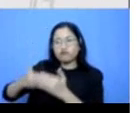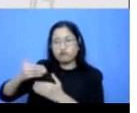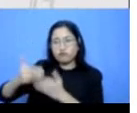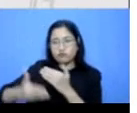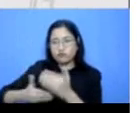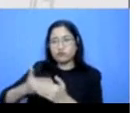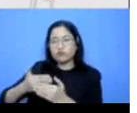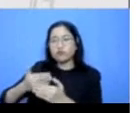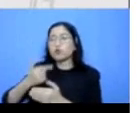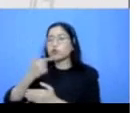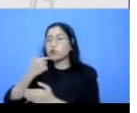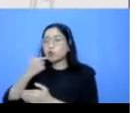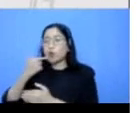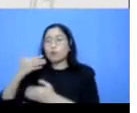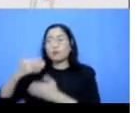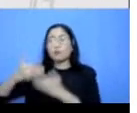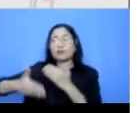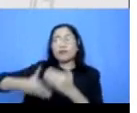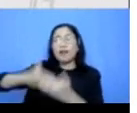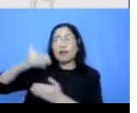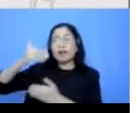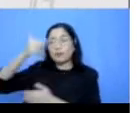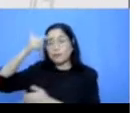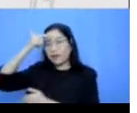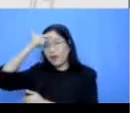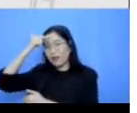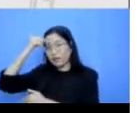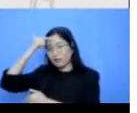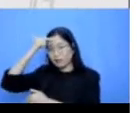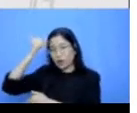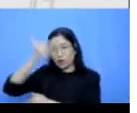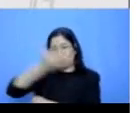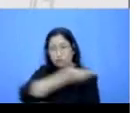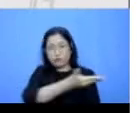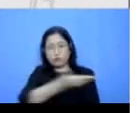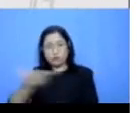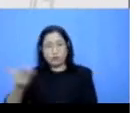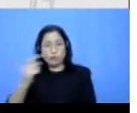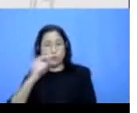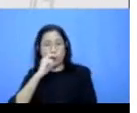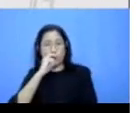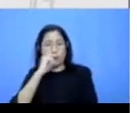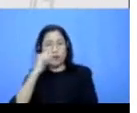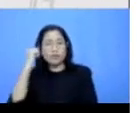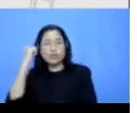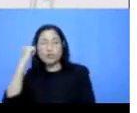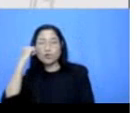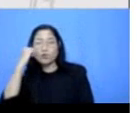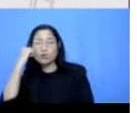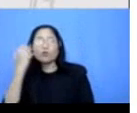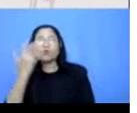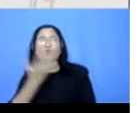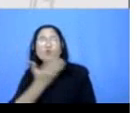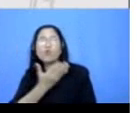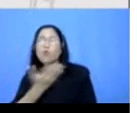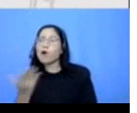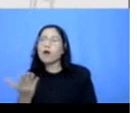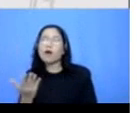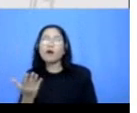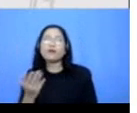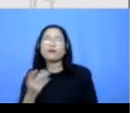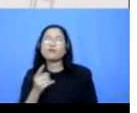journey, perjalanan Bapak dan Ibu. Di sini perjalanan Bapak dan Ibu membutuhkan